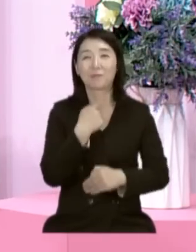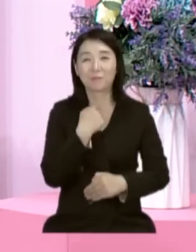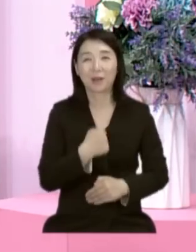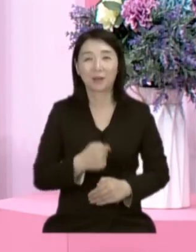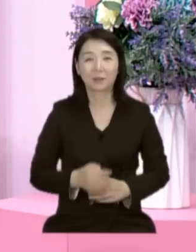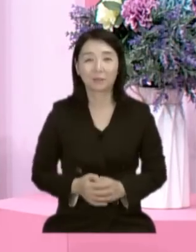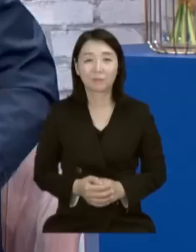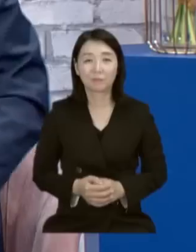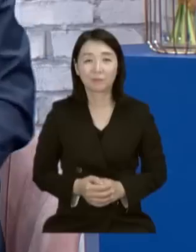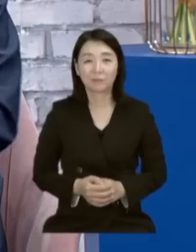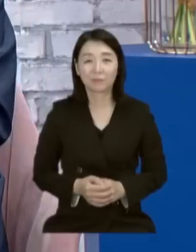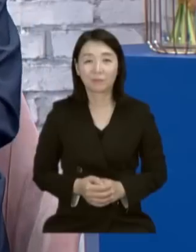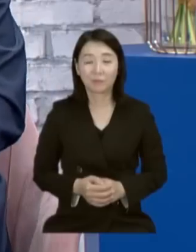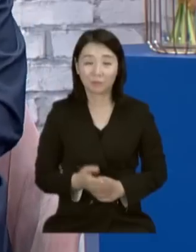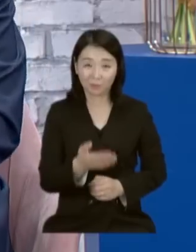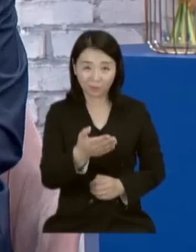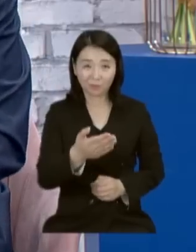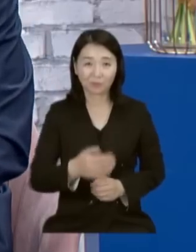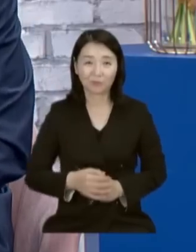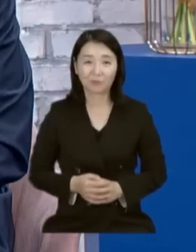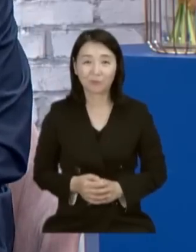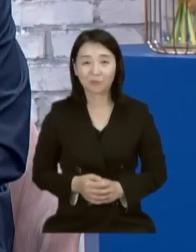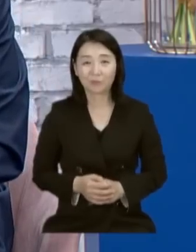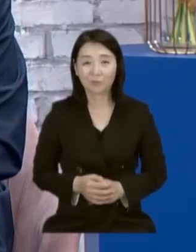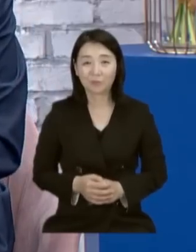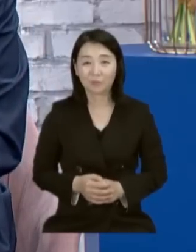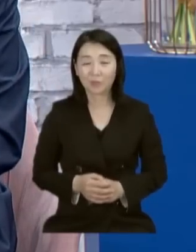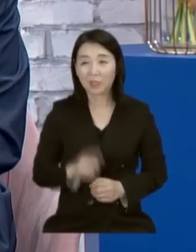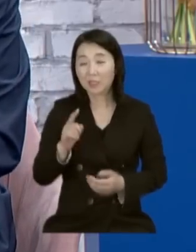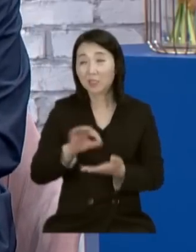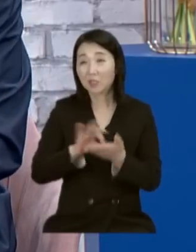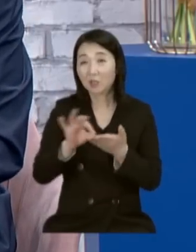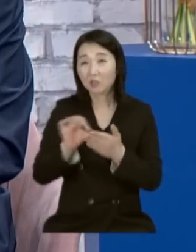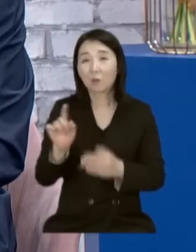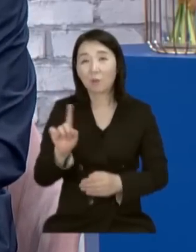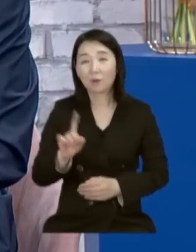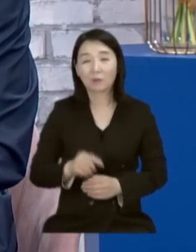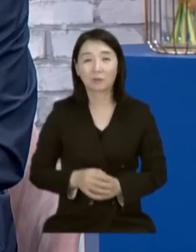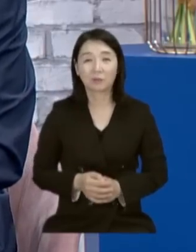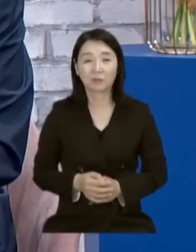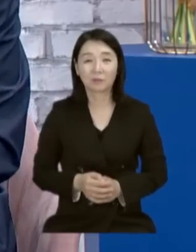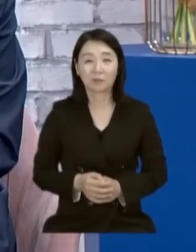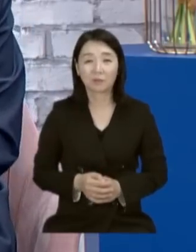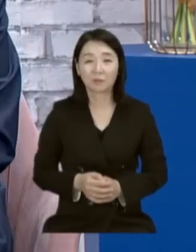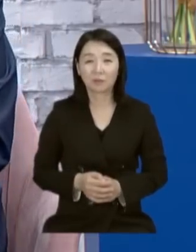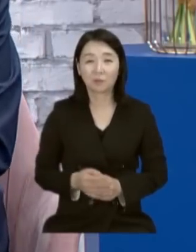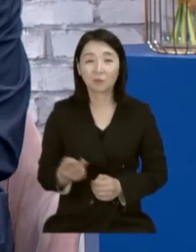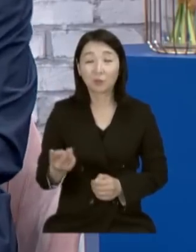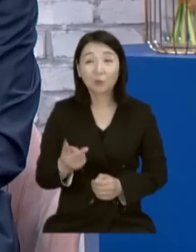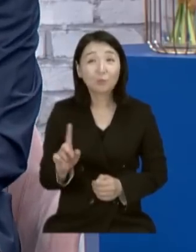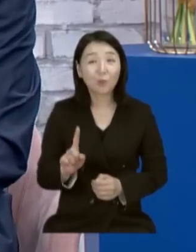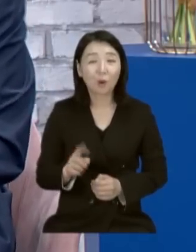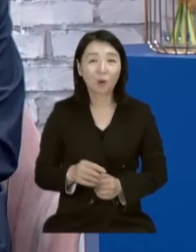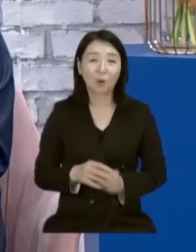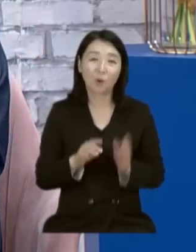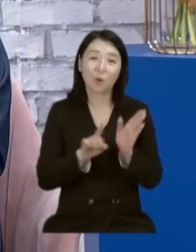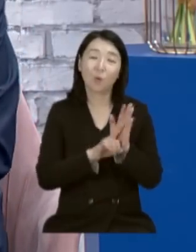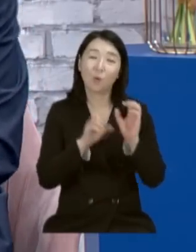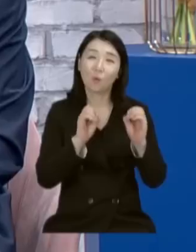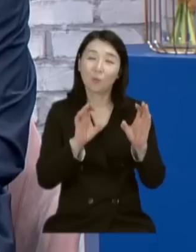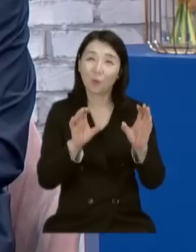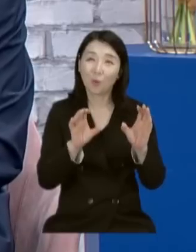그러셨군요. 우리 장로님께서 네. 또 특히 신경을 많이 쓰시는 분야가 우리 둘이 그 외 저 홍보대사로